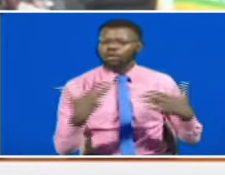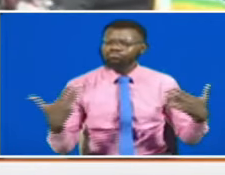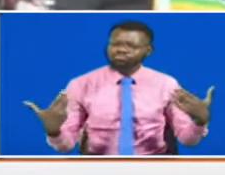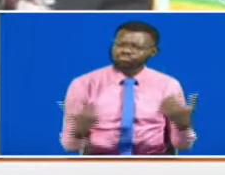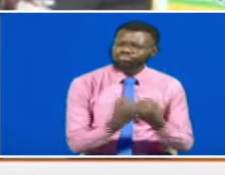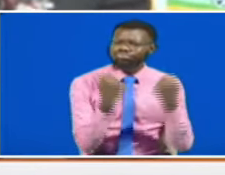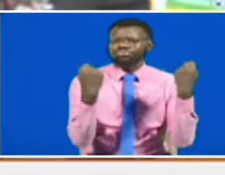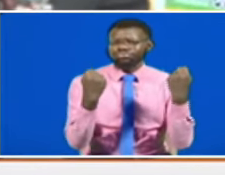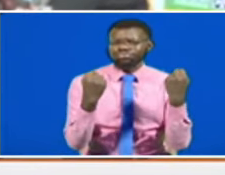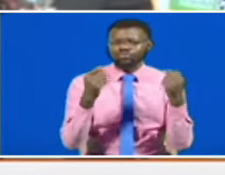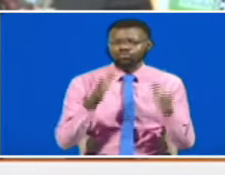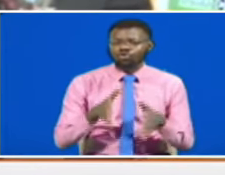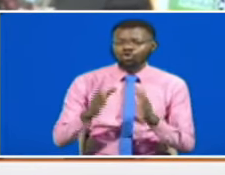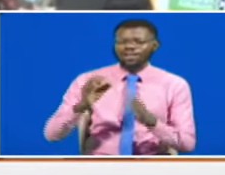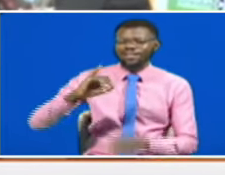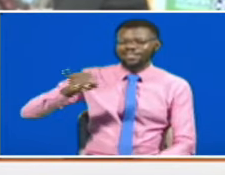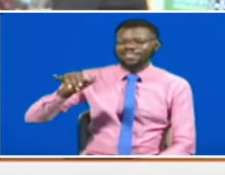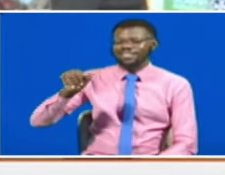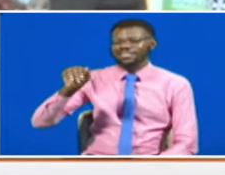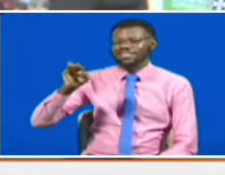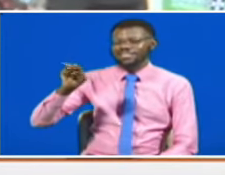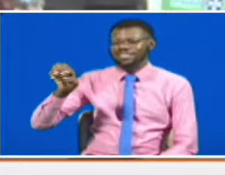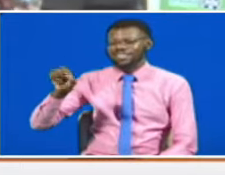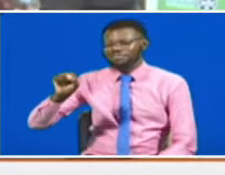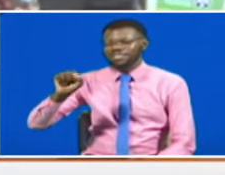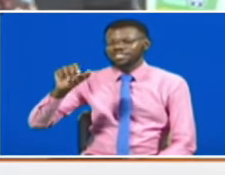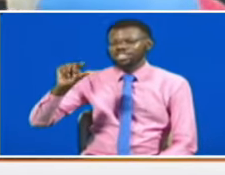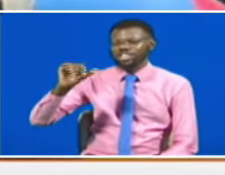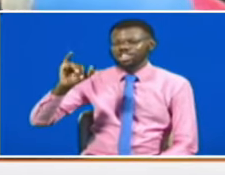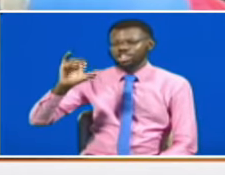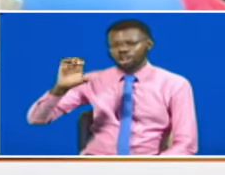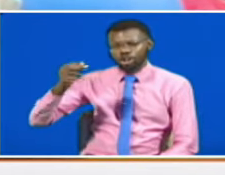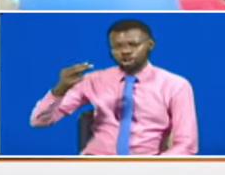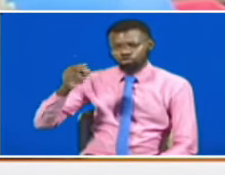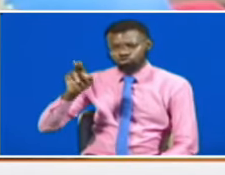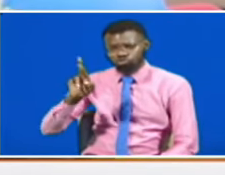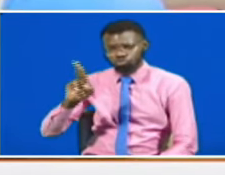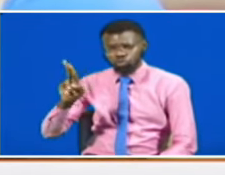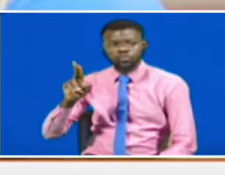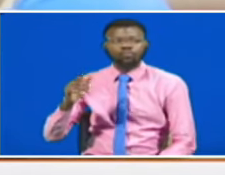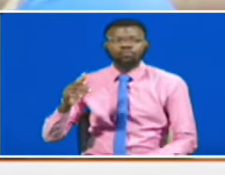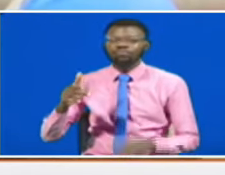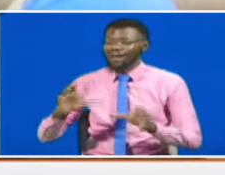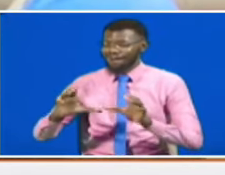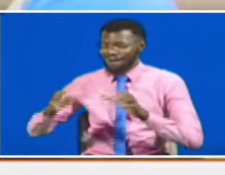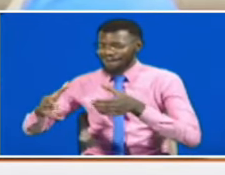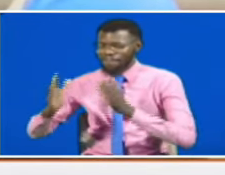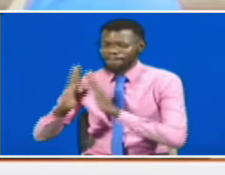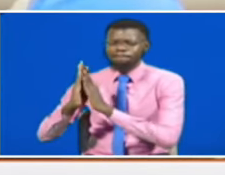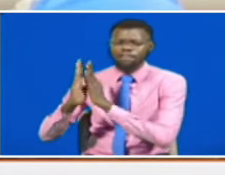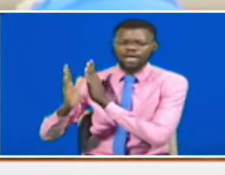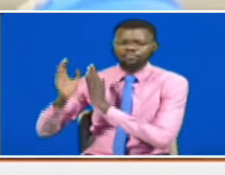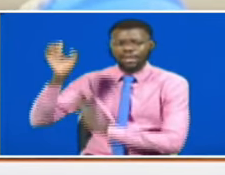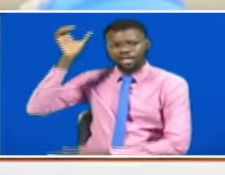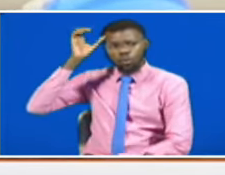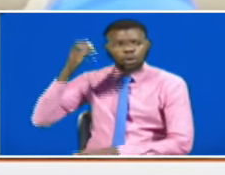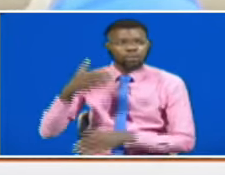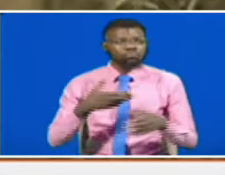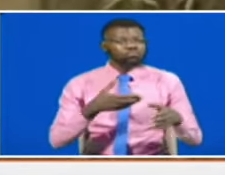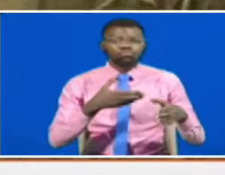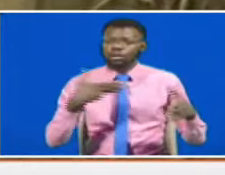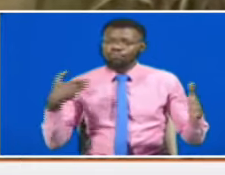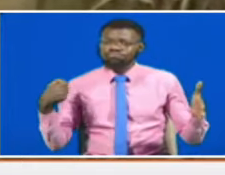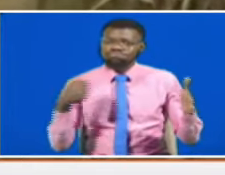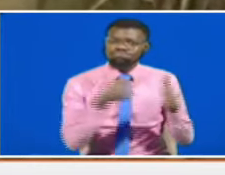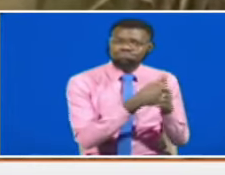Rironi, safari ikikatizwa ghafla kwenye ajali hii. Basi la kampuni ya Eldoret Express liligonga lori hili la